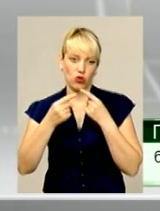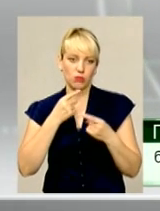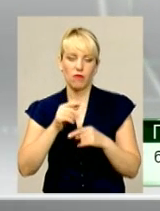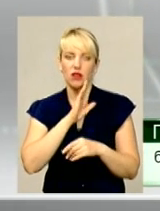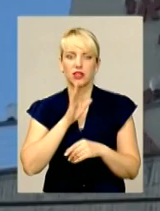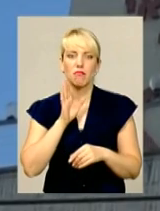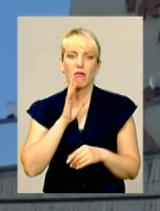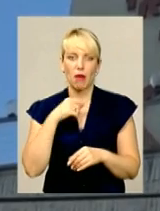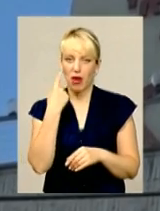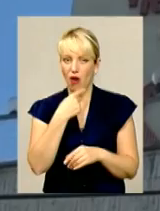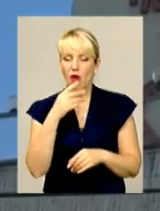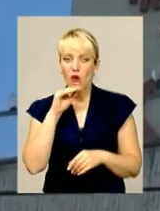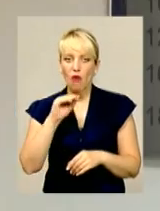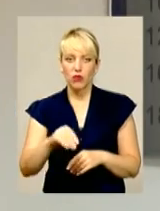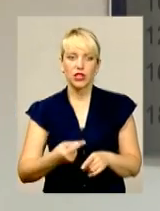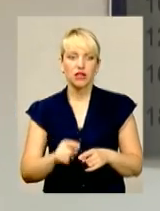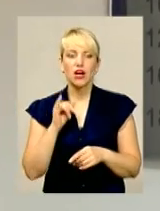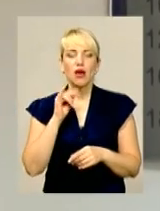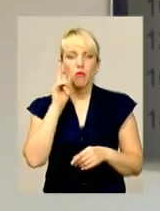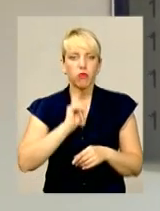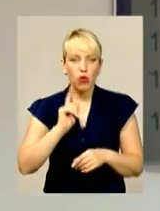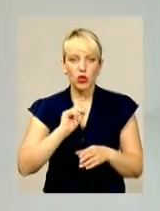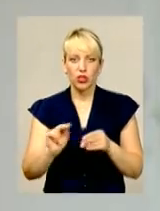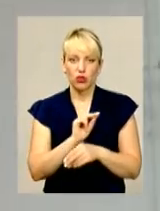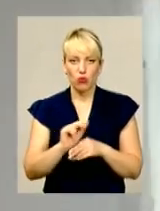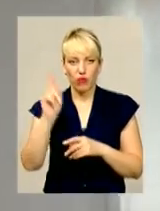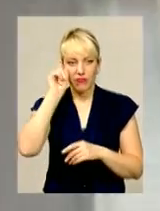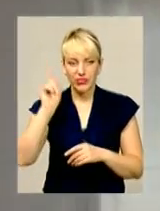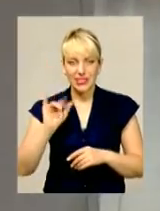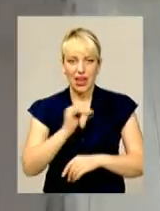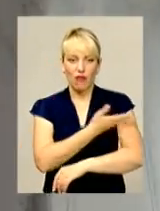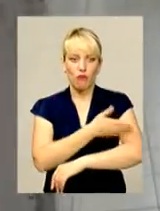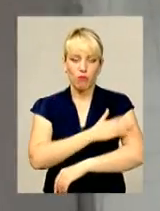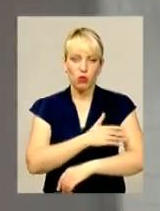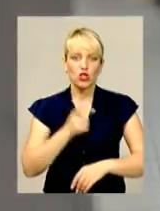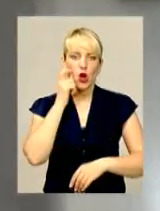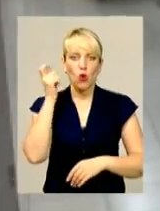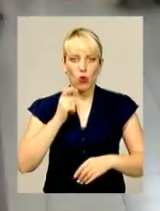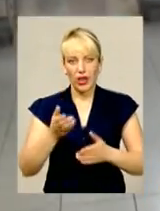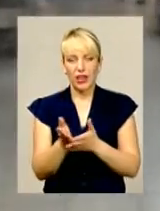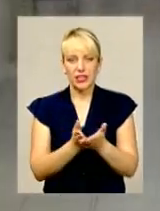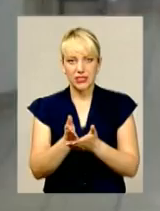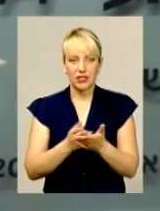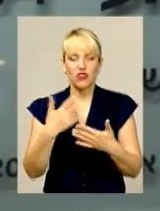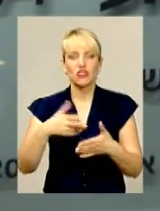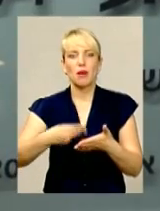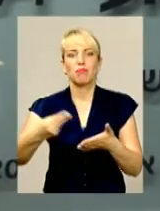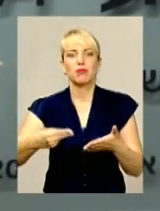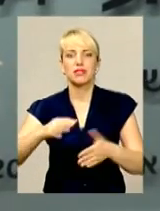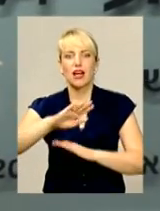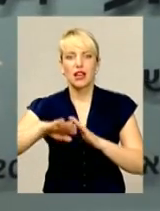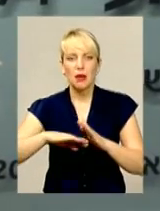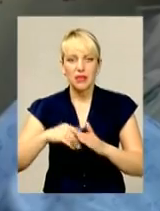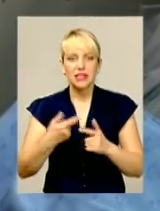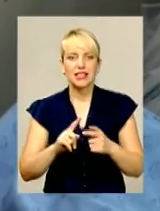А доки героя лікували у клініках Ізраїля та Польщі, українські можновладці встигли підписатися під цією доброю